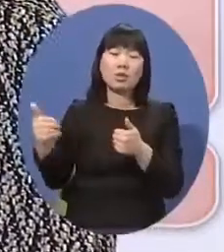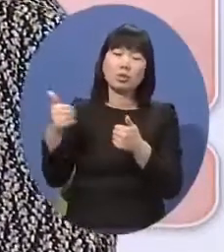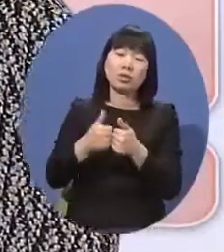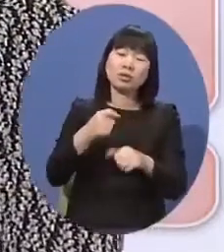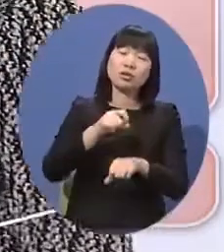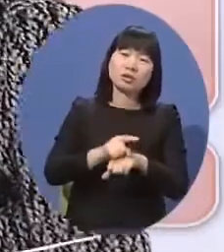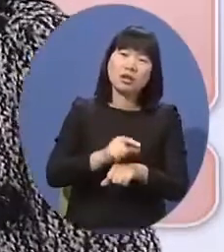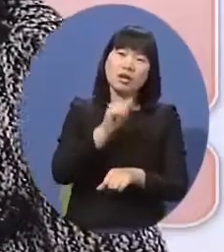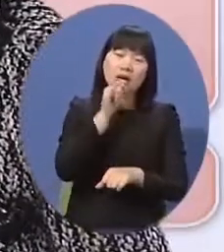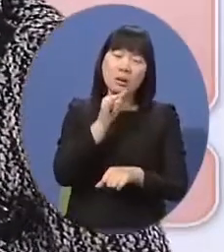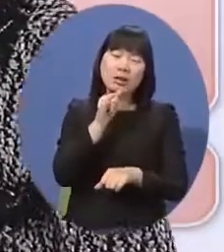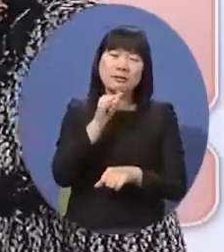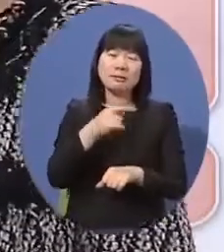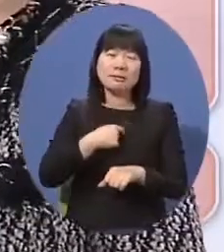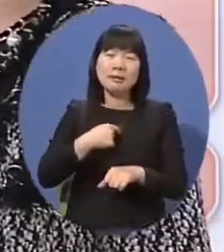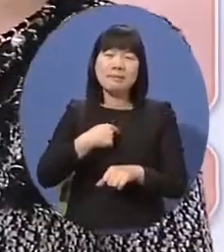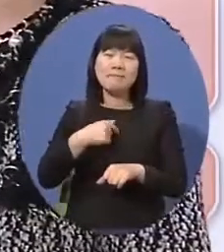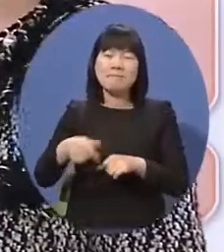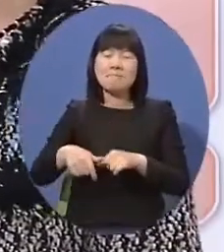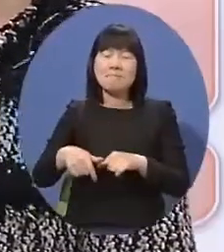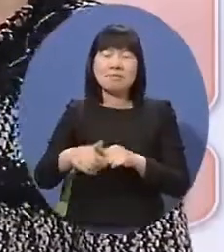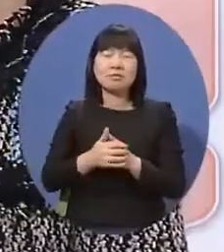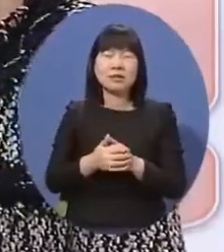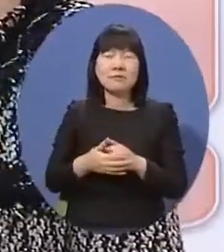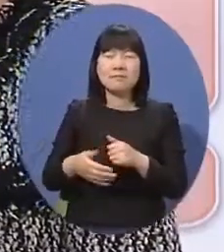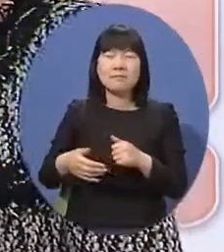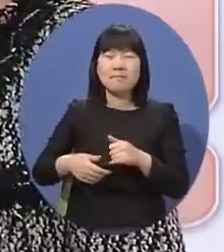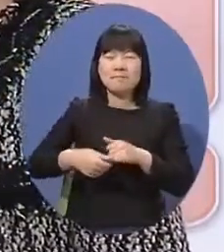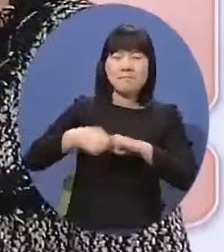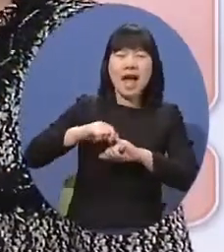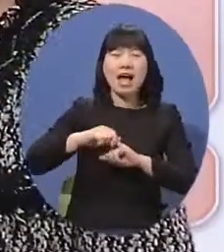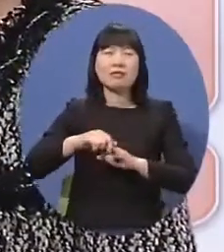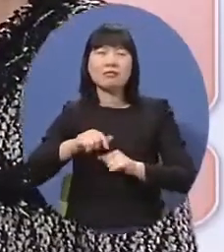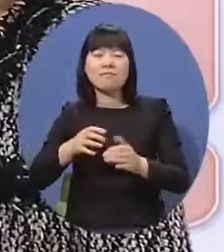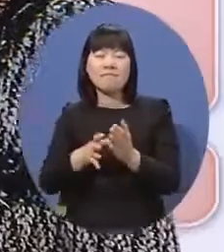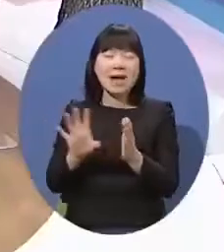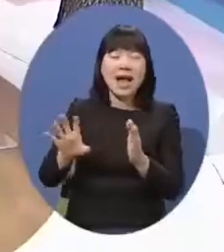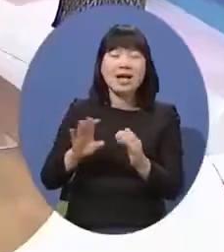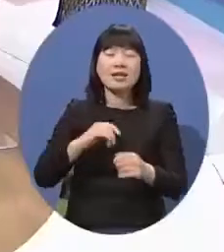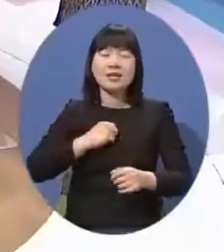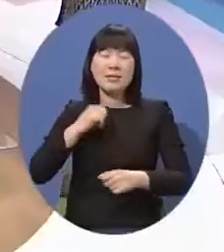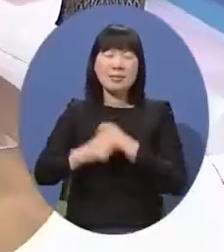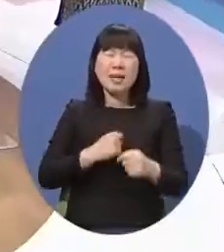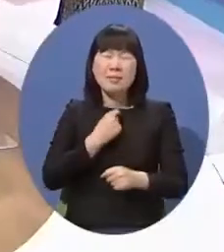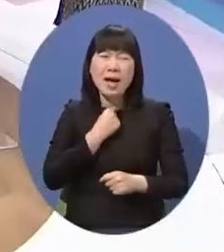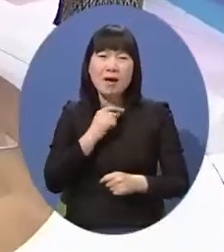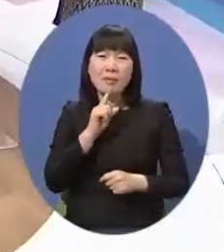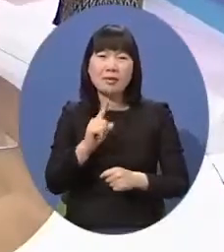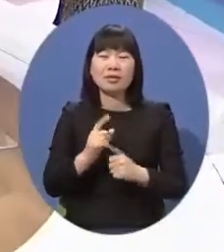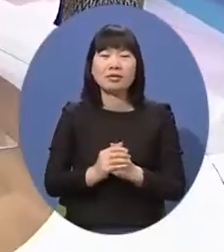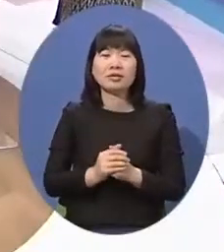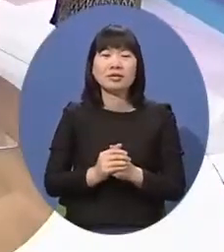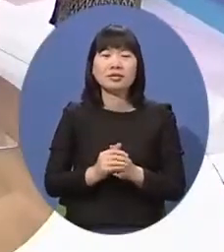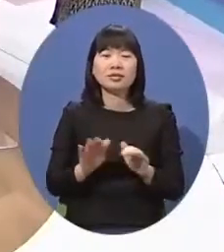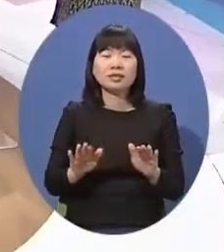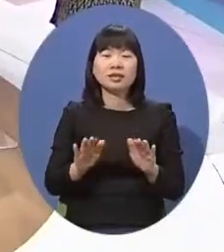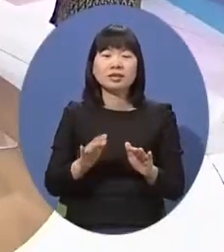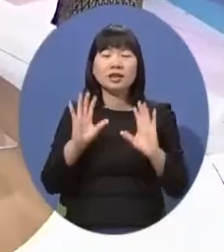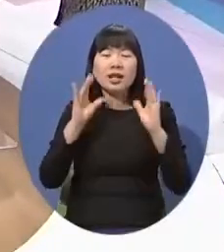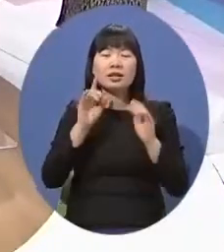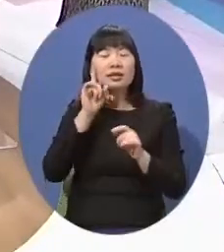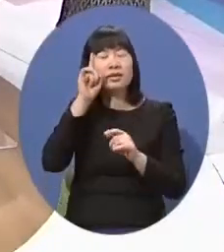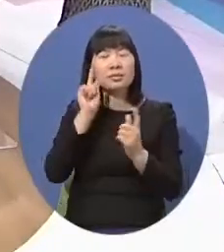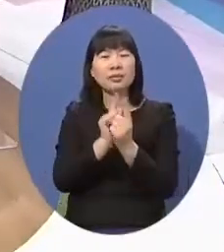공격성, 삐뚤어질 테야 이런 거 나타나는, 내 말한 맘대로 듯한 할 테야. 예, 그런 것들 많이 보이게 되는 거죠. 근데 이게 사실 아이가 이렇게